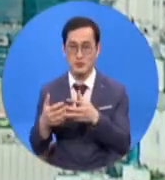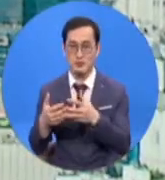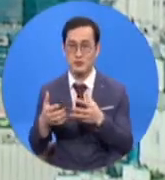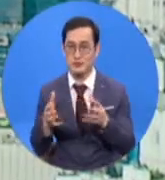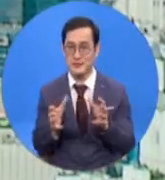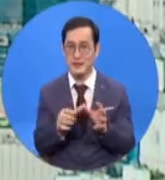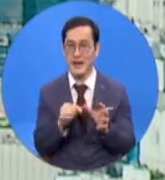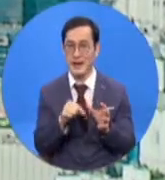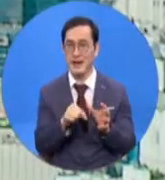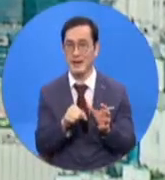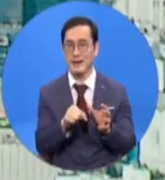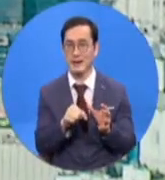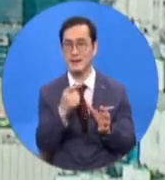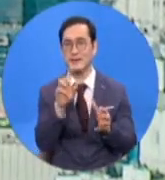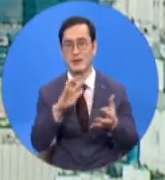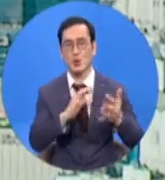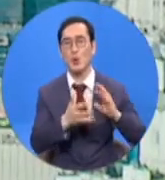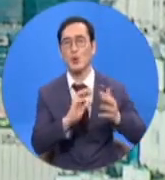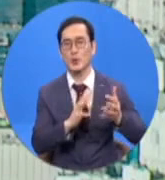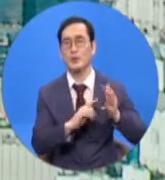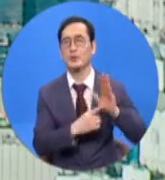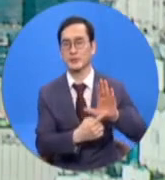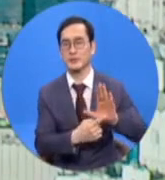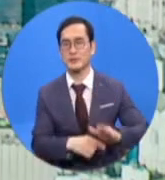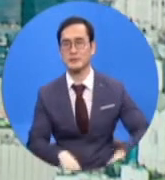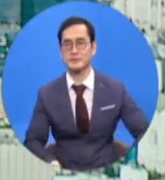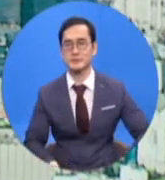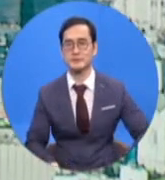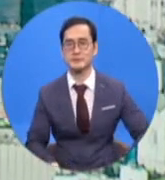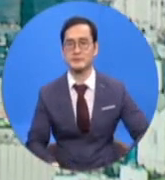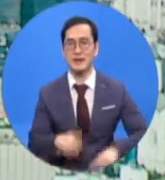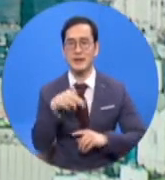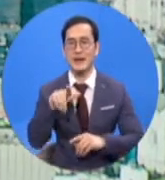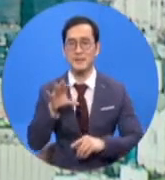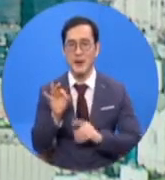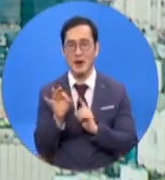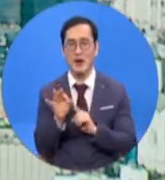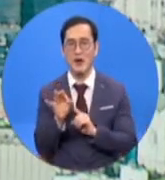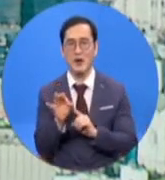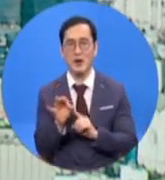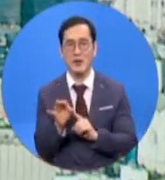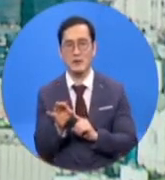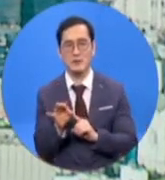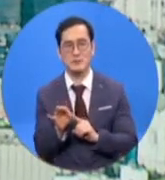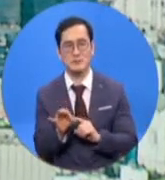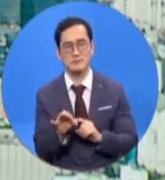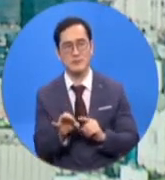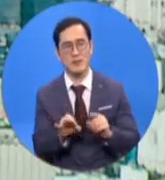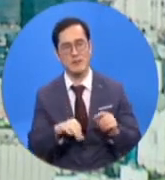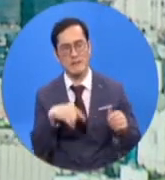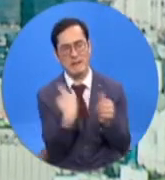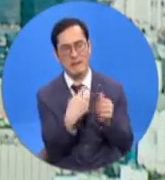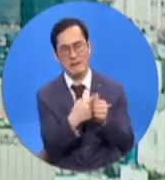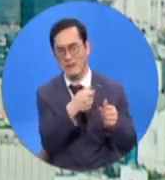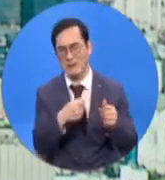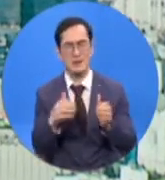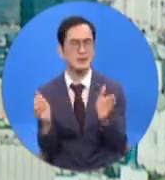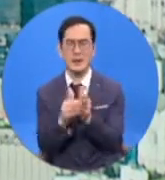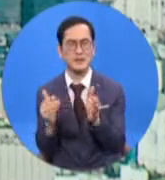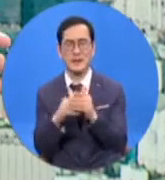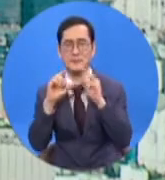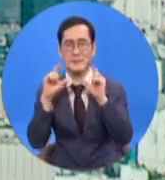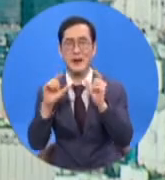3차 tv 토론회가 열렸습니다 이재명 경기 지사의 네버 티브 중단 선언 이후에 이나 기원 전